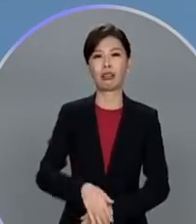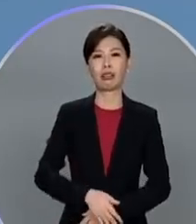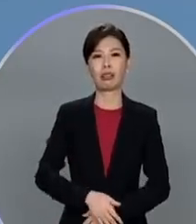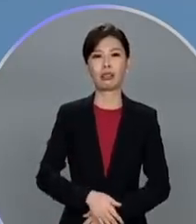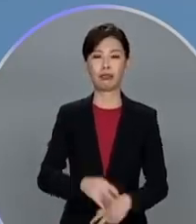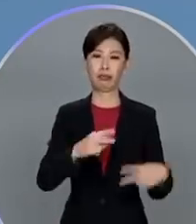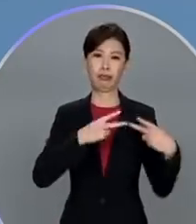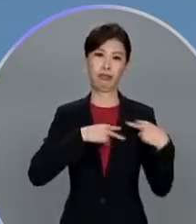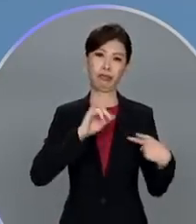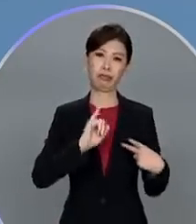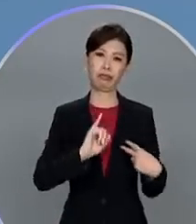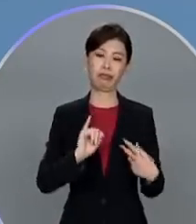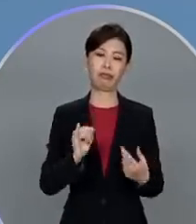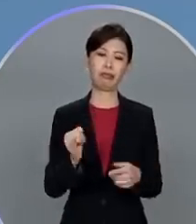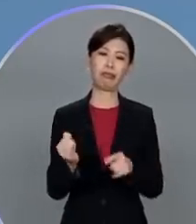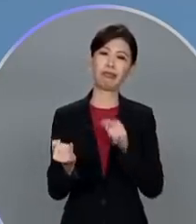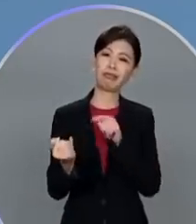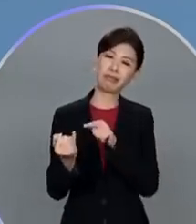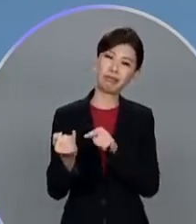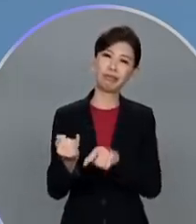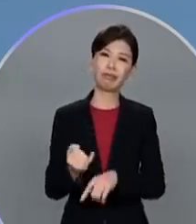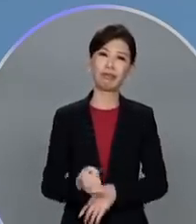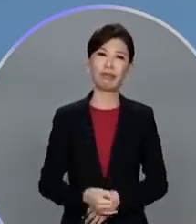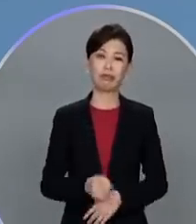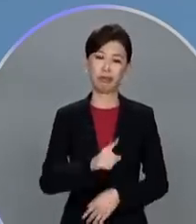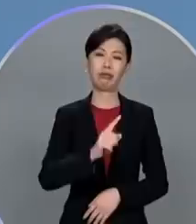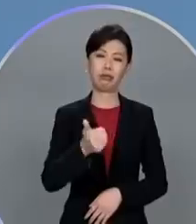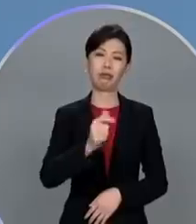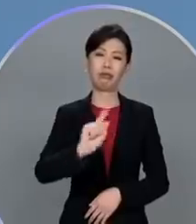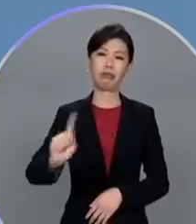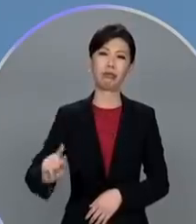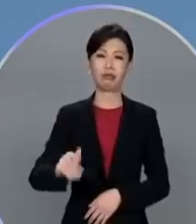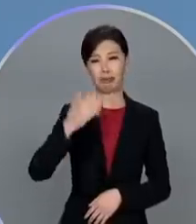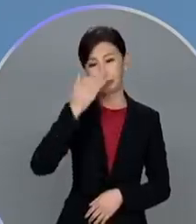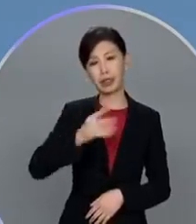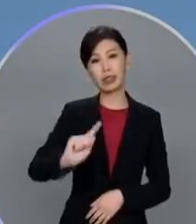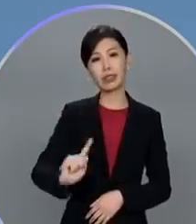英文总统不客气地说，你什么都好，你